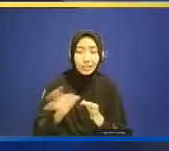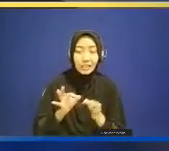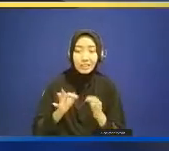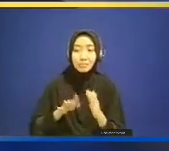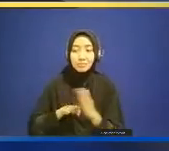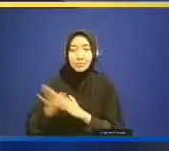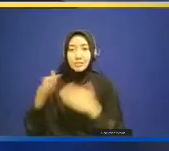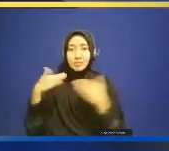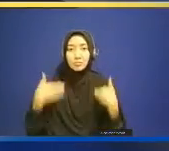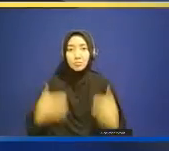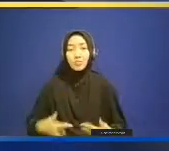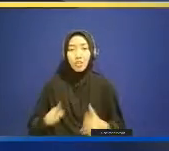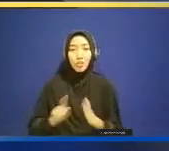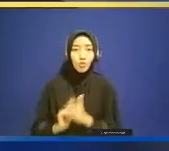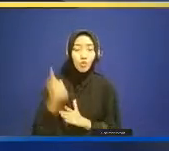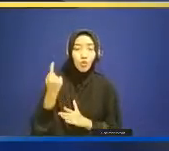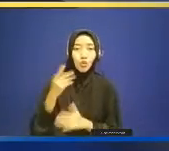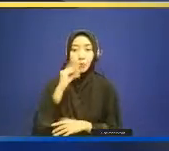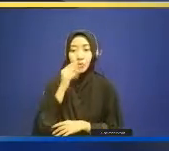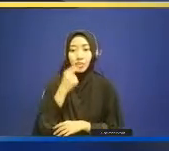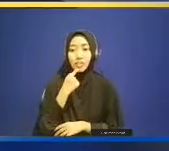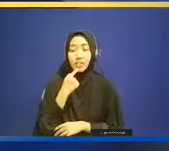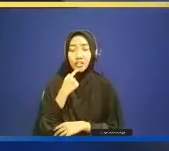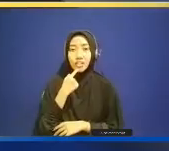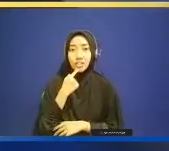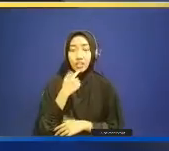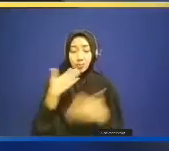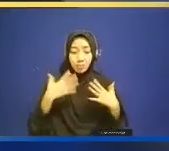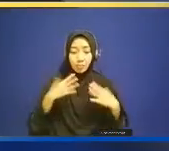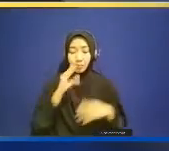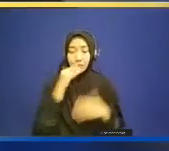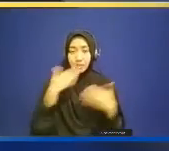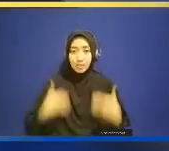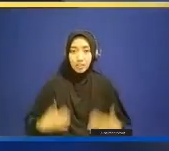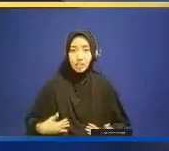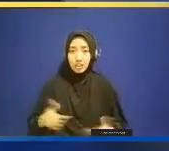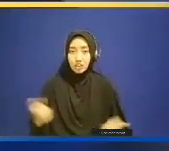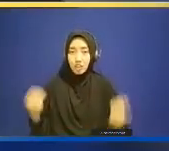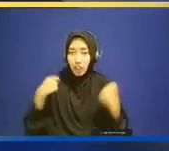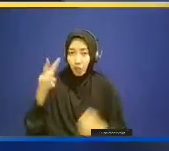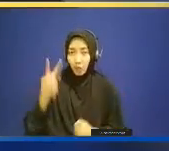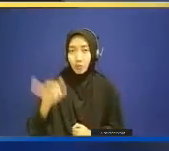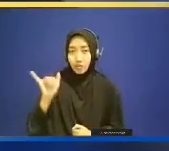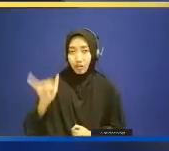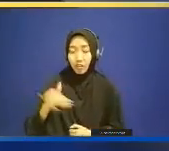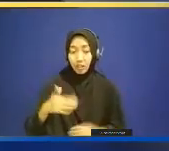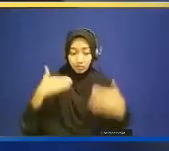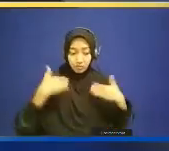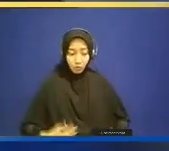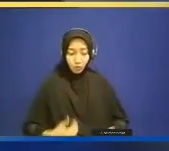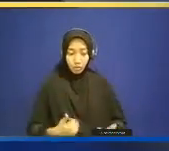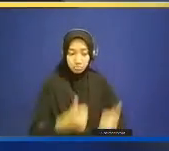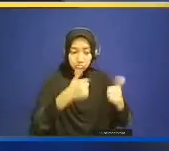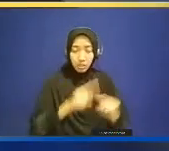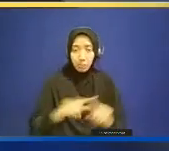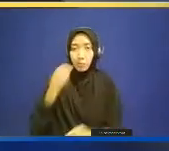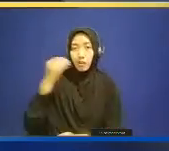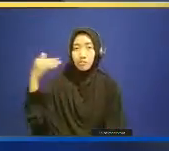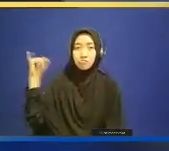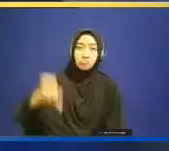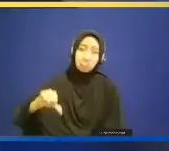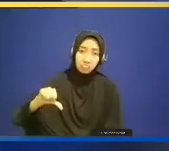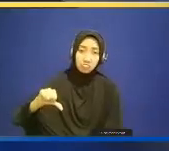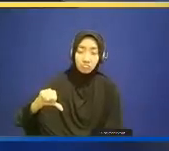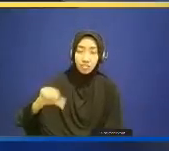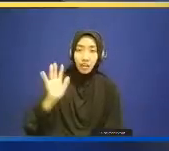yang unggul ngomongin soal SDM unggul artinya harus sehat dong kan tidak mungkin sdm-nya unggul tapi makannya nggak bener-bener sedangkan